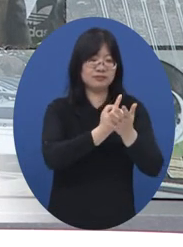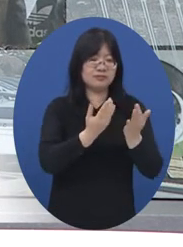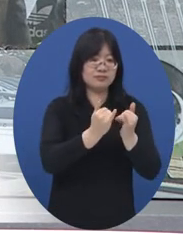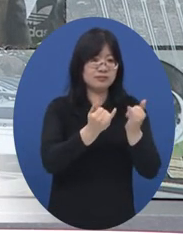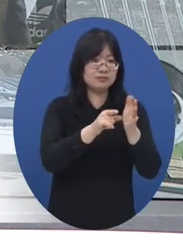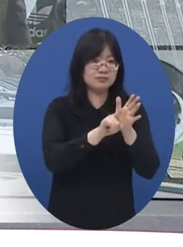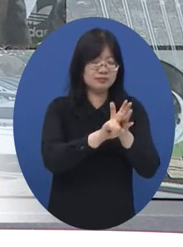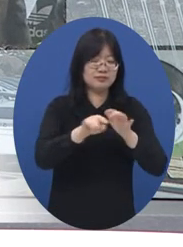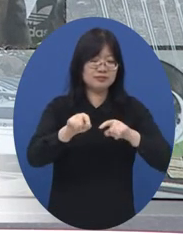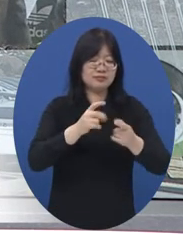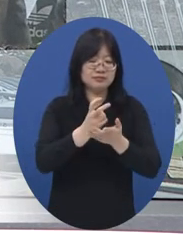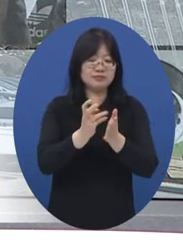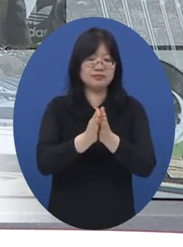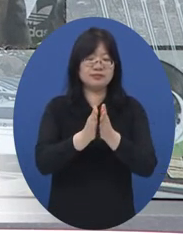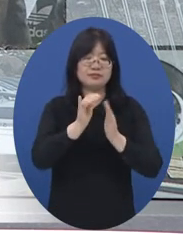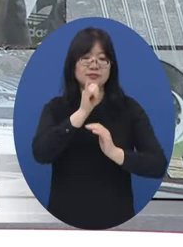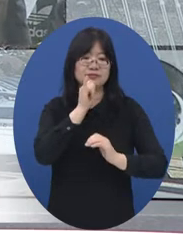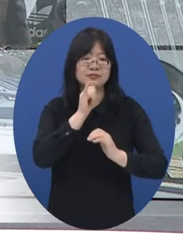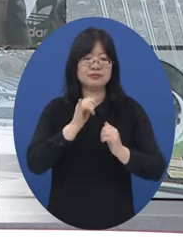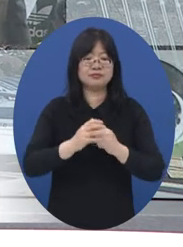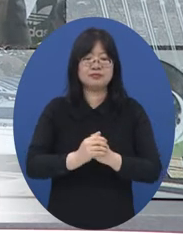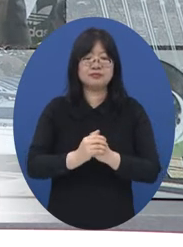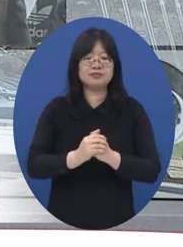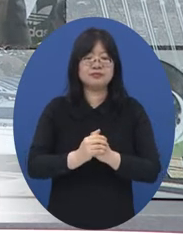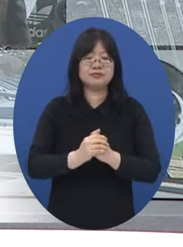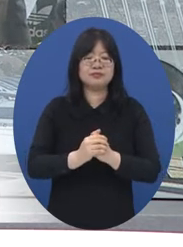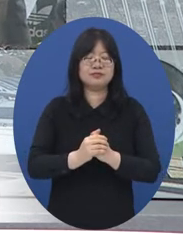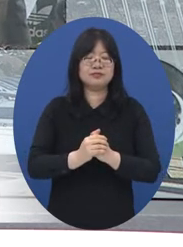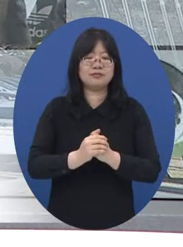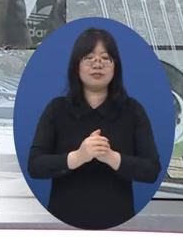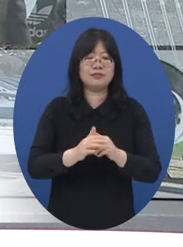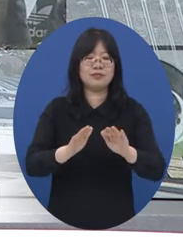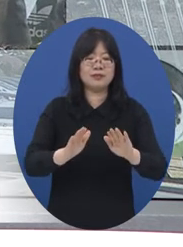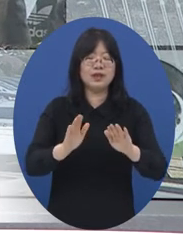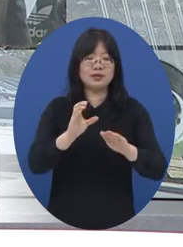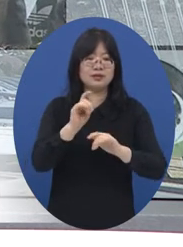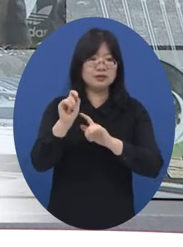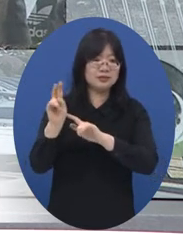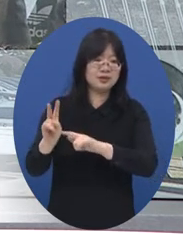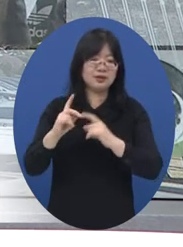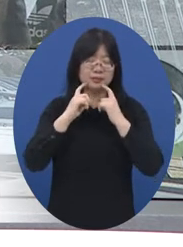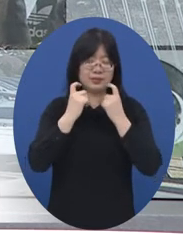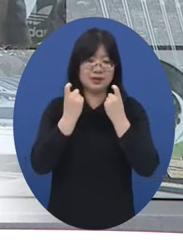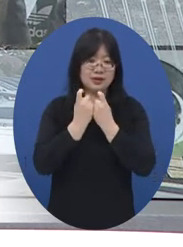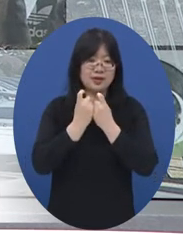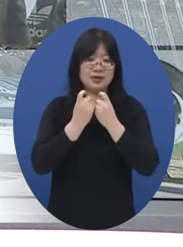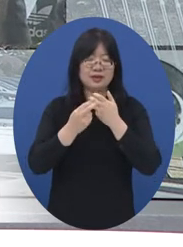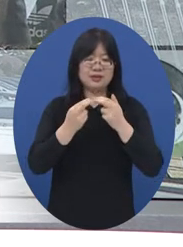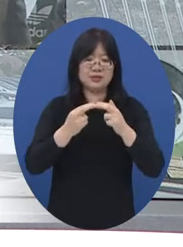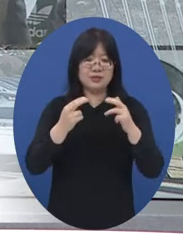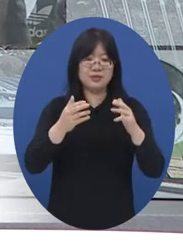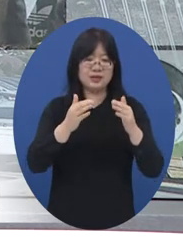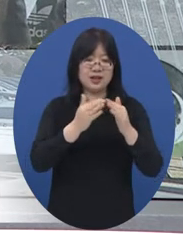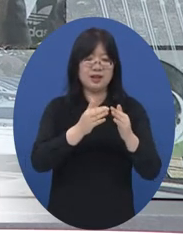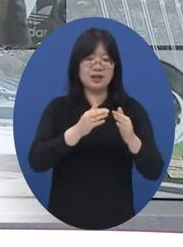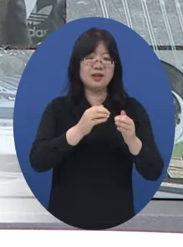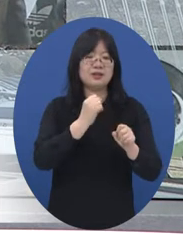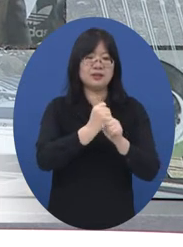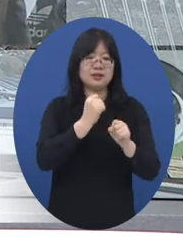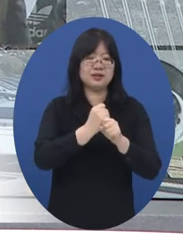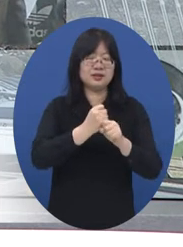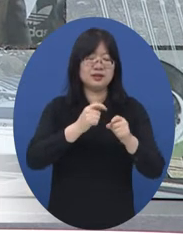축하합니다 또 생각 관리단 이 확대되고 수수의 시스템이 를 민간 의료 키 권까지 적용하기 위한 정책도